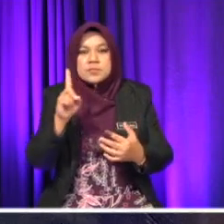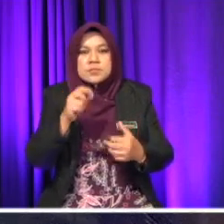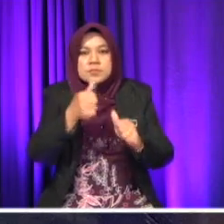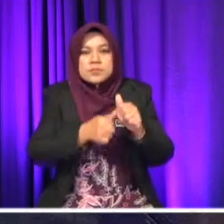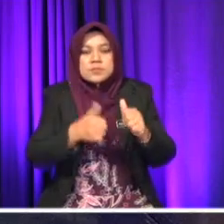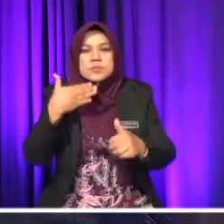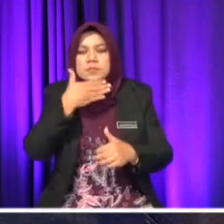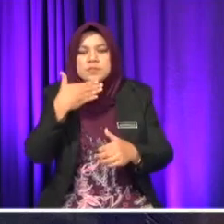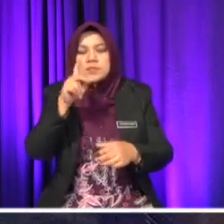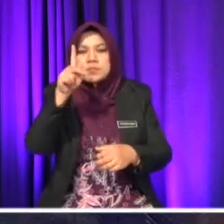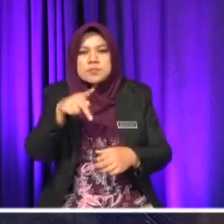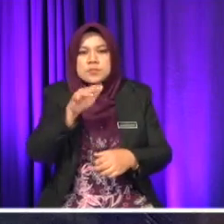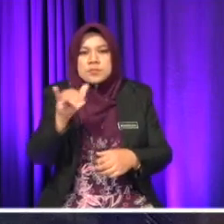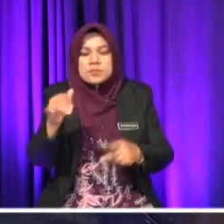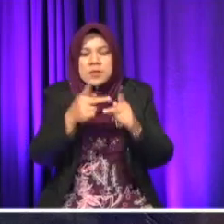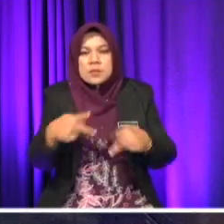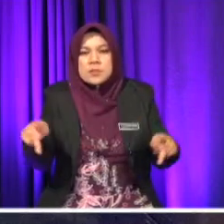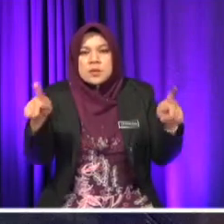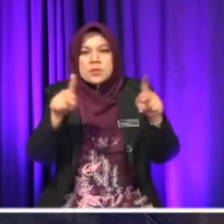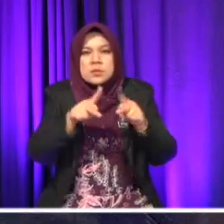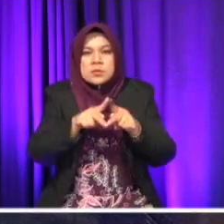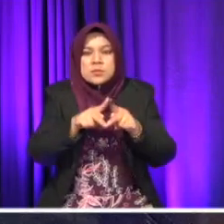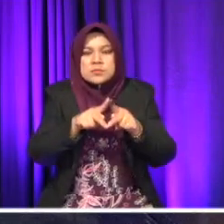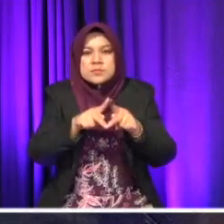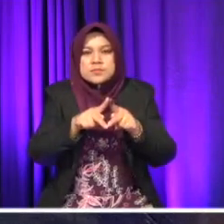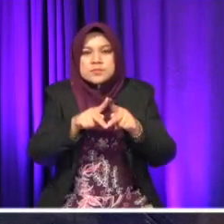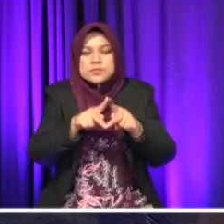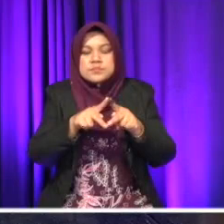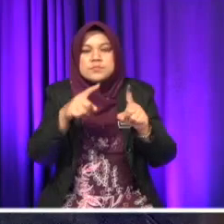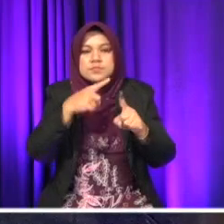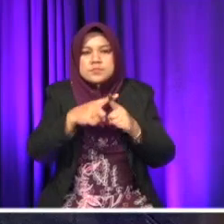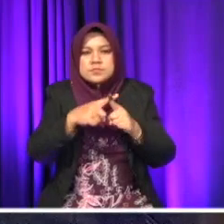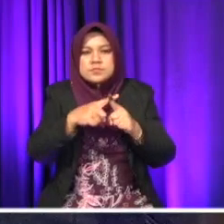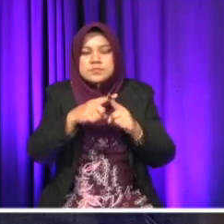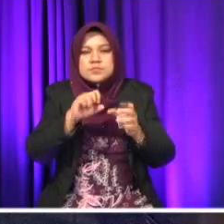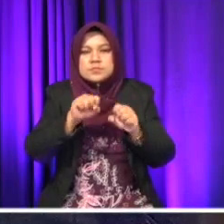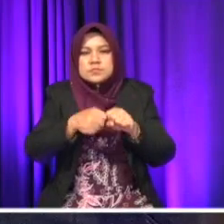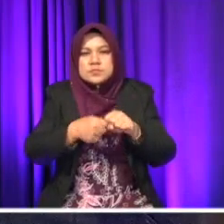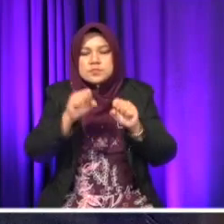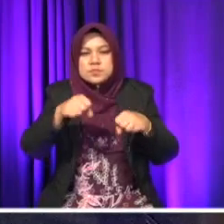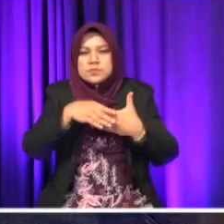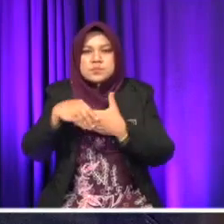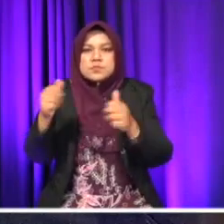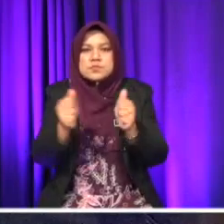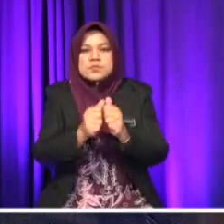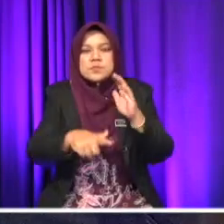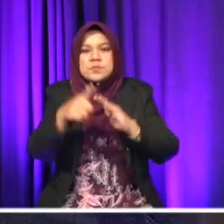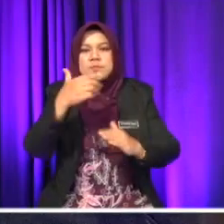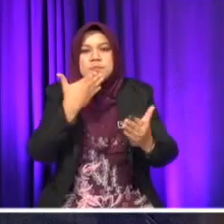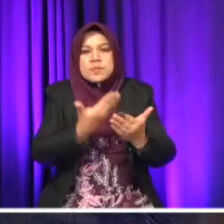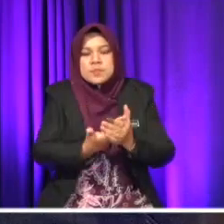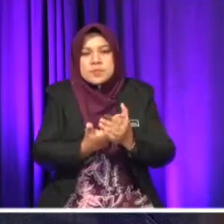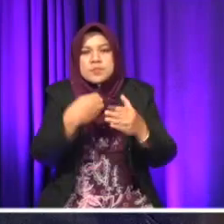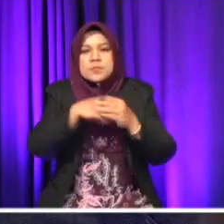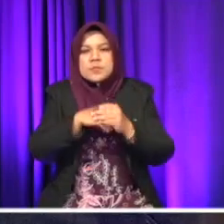beliau pastinya pelukan unsur-unsur yang positif sendiri supaya mereka dapat memimpin dengan lebih baik sama ada dalam kalangan